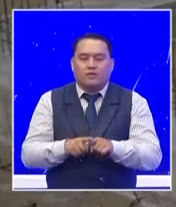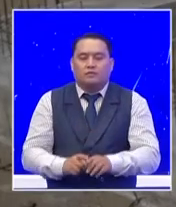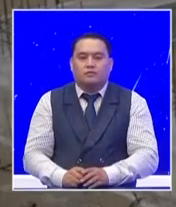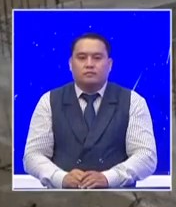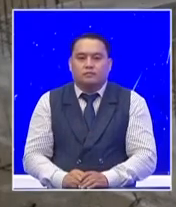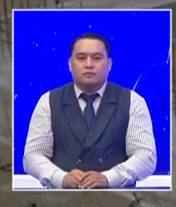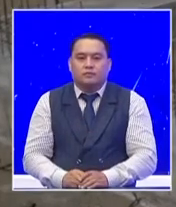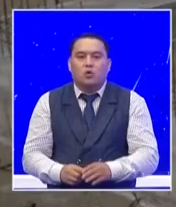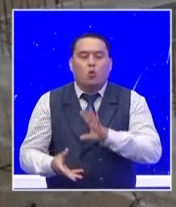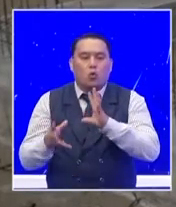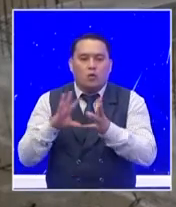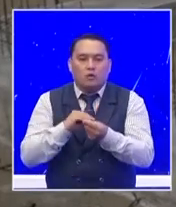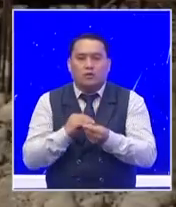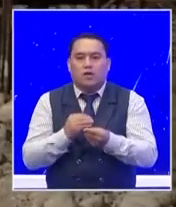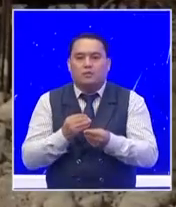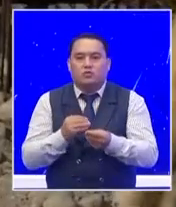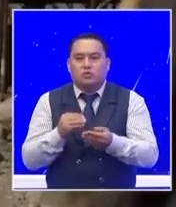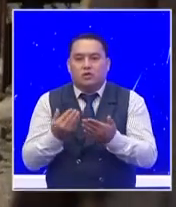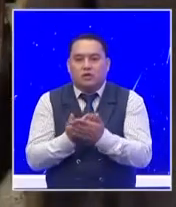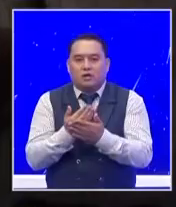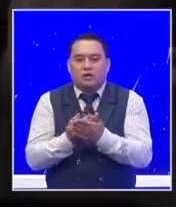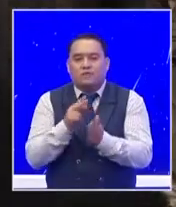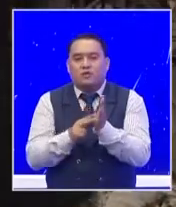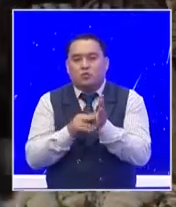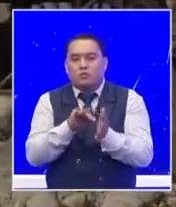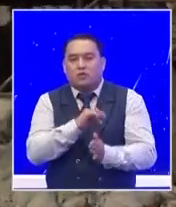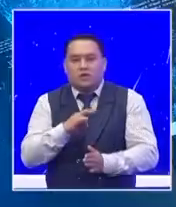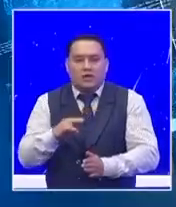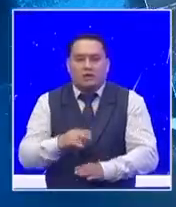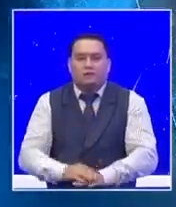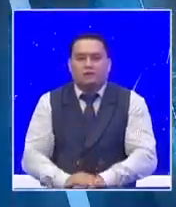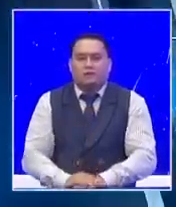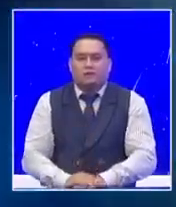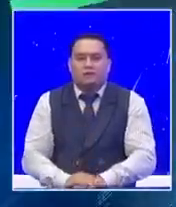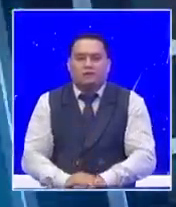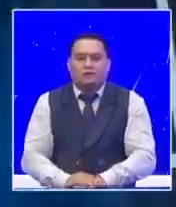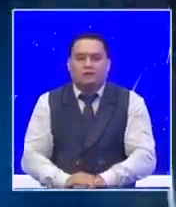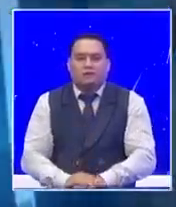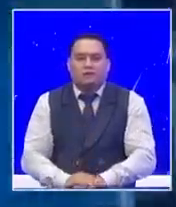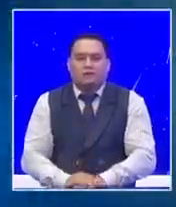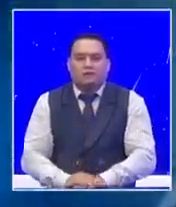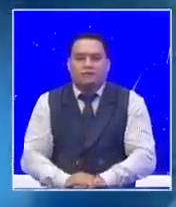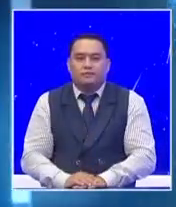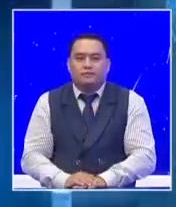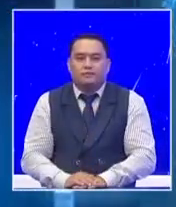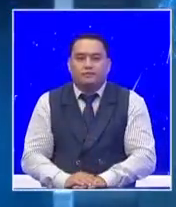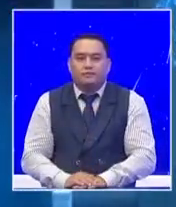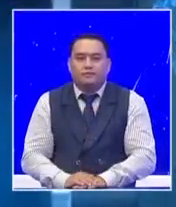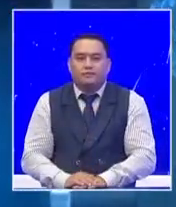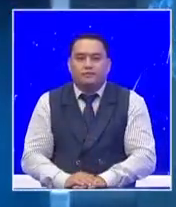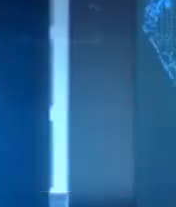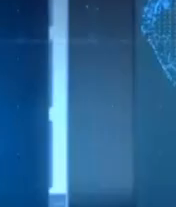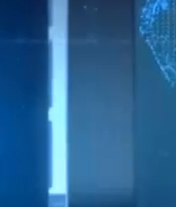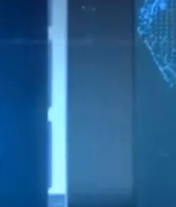населения, на общую сумму более 280 миллионов тенге. Айнур Мейрханова, Жаик Курманбаев, телеканал ЖТСУ из Каратальского